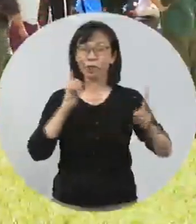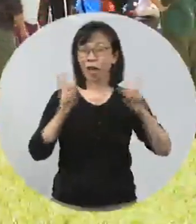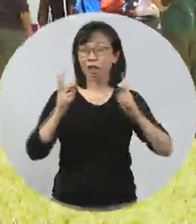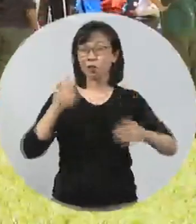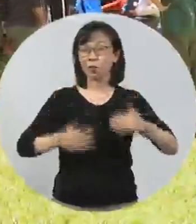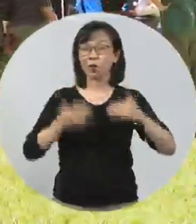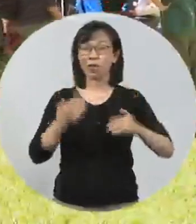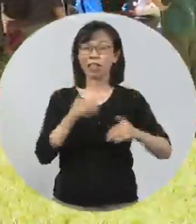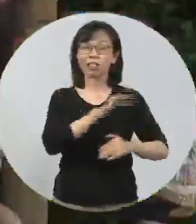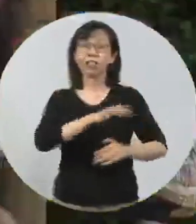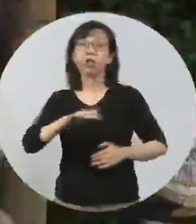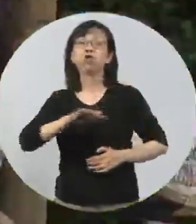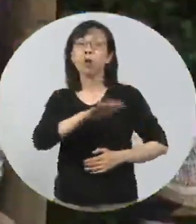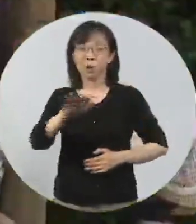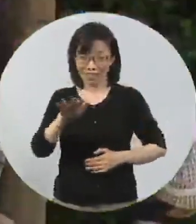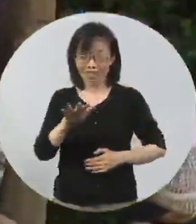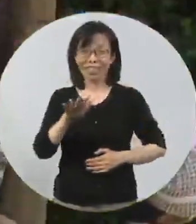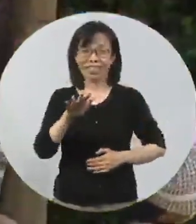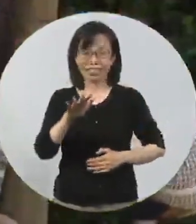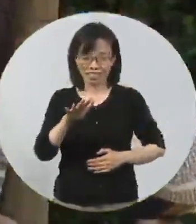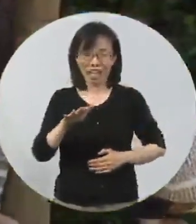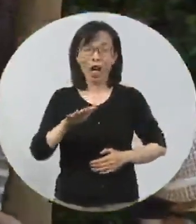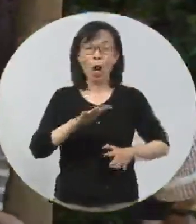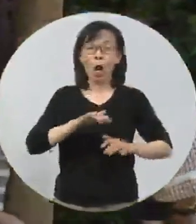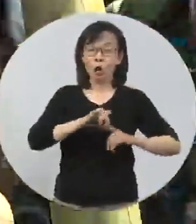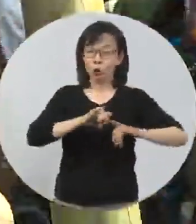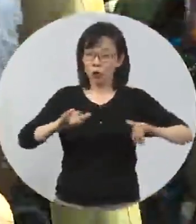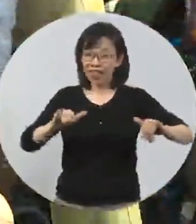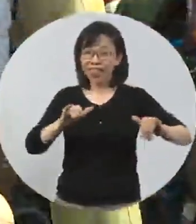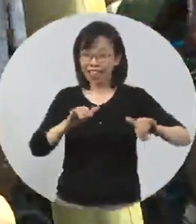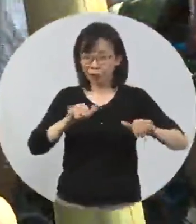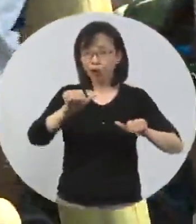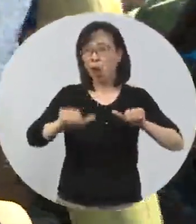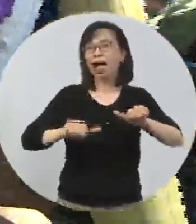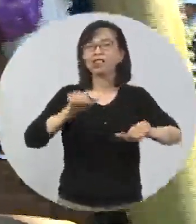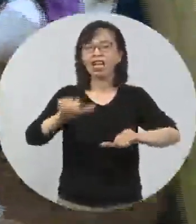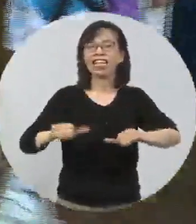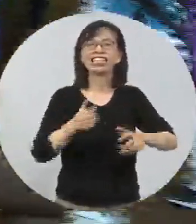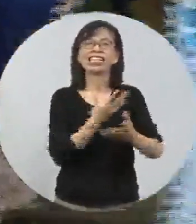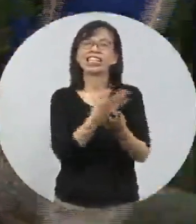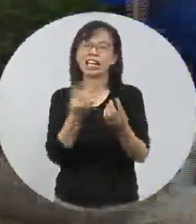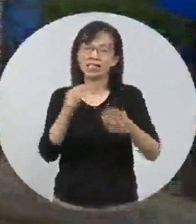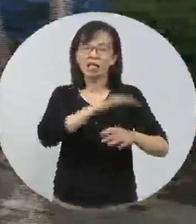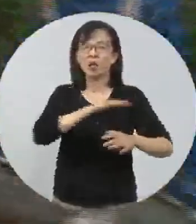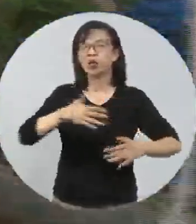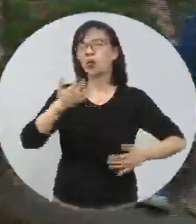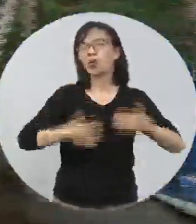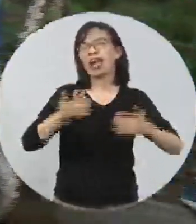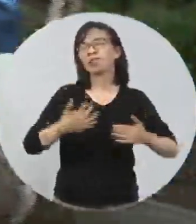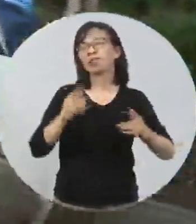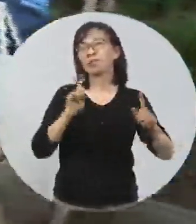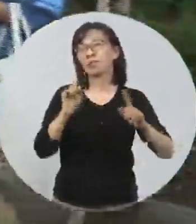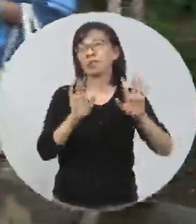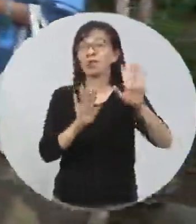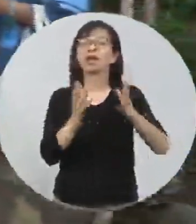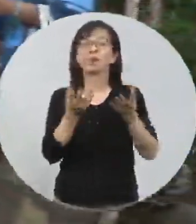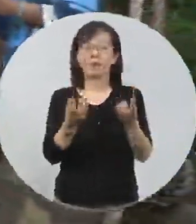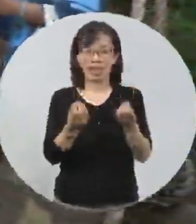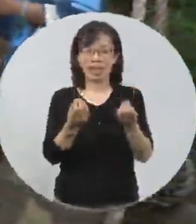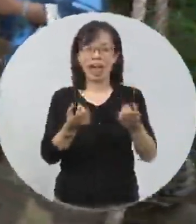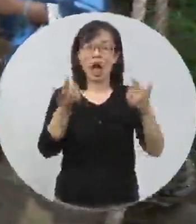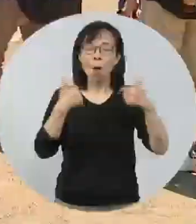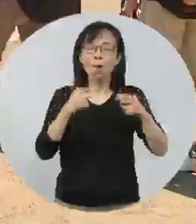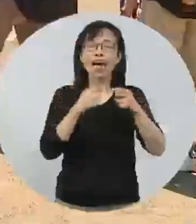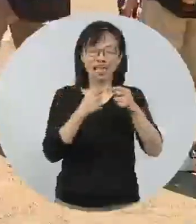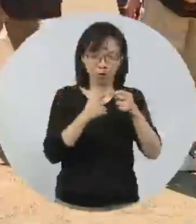ちや、フィールドアスレチックでも大勢の子どもたちが楽しんでいました。毎年ゴールデンウィークに